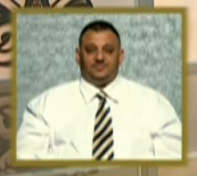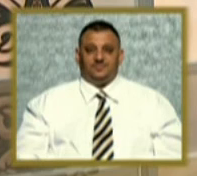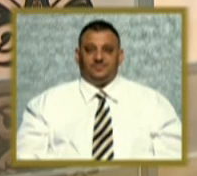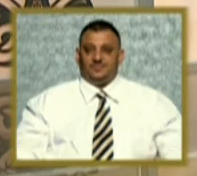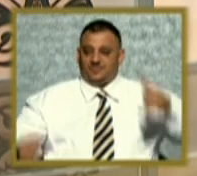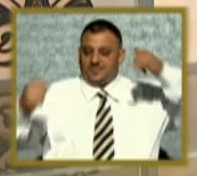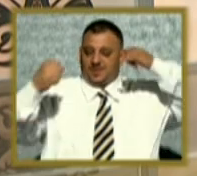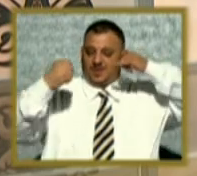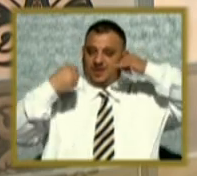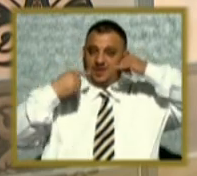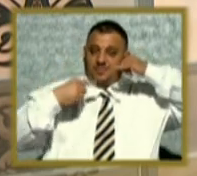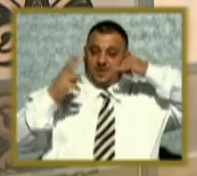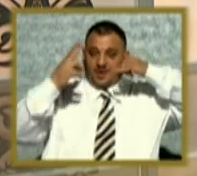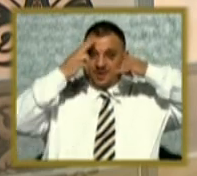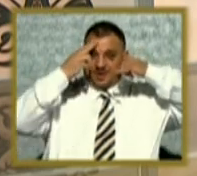تفضل أخوي أبو أيمن من عمان.